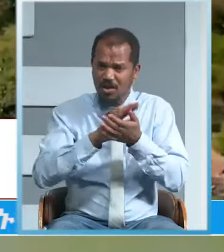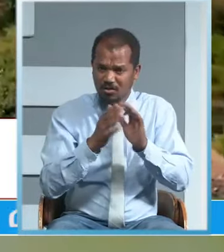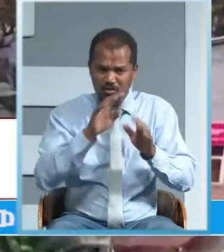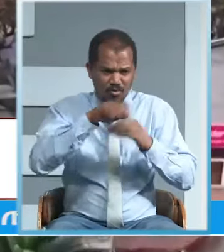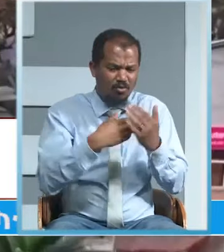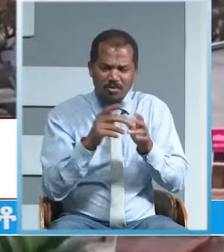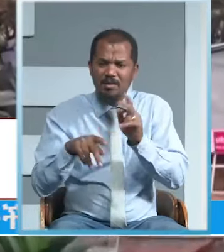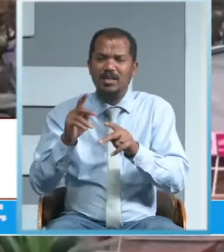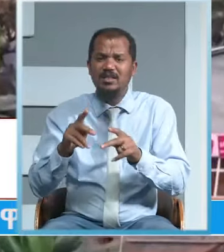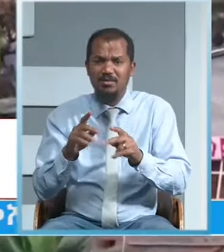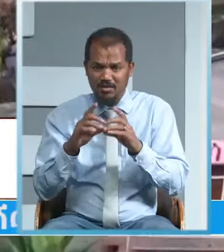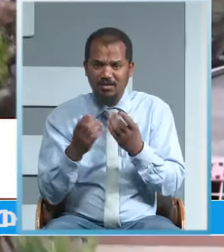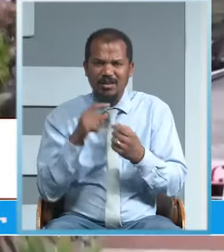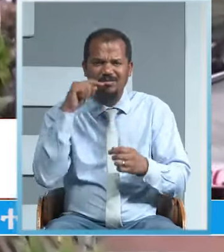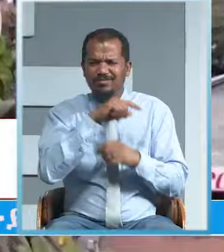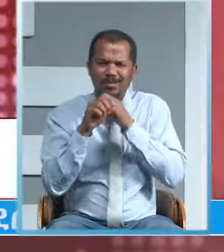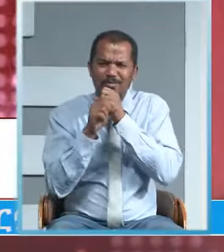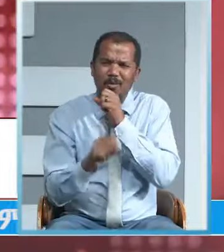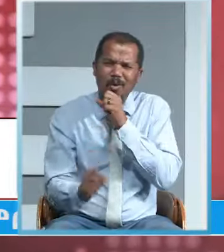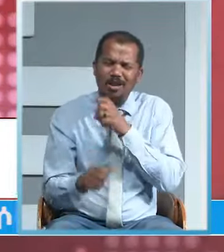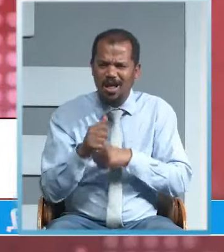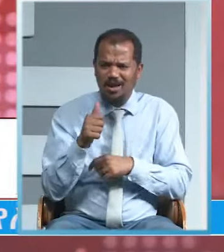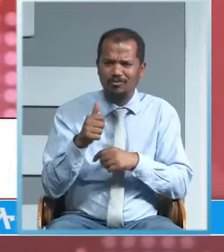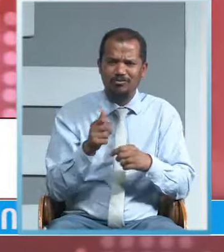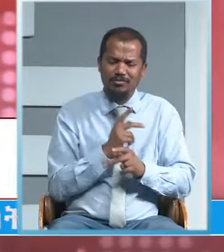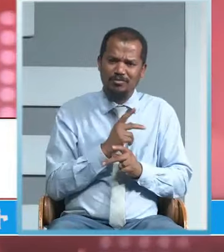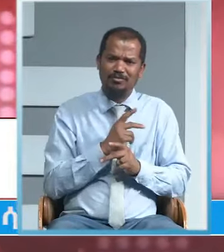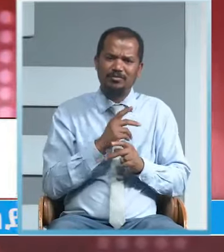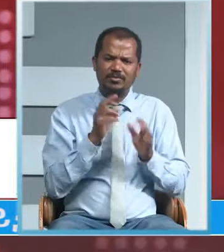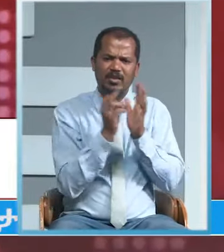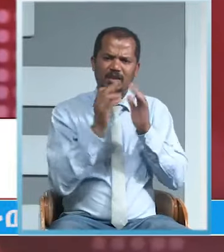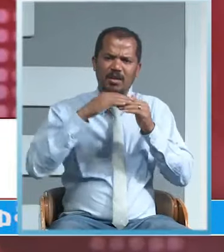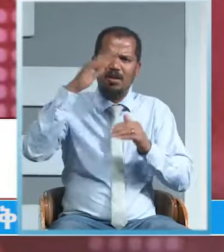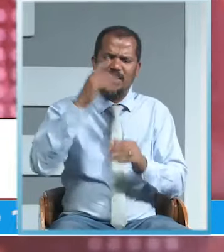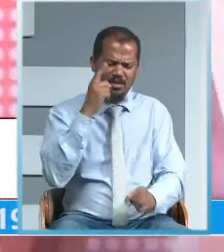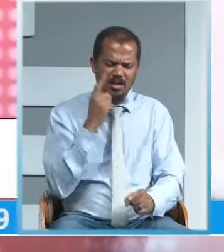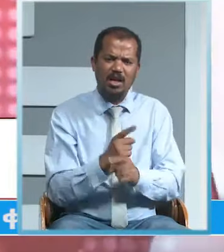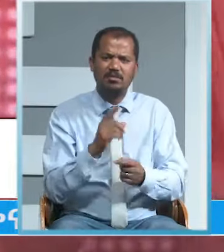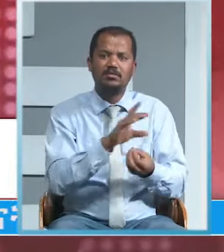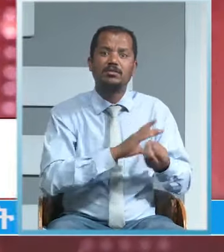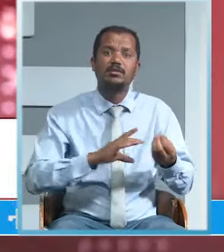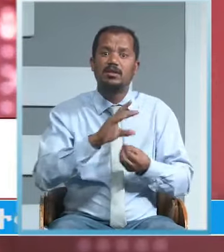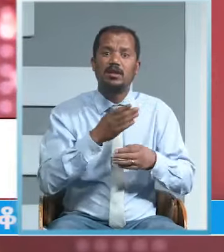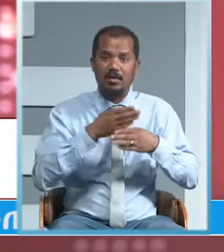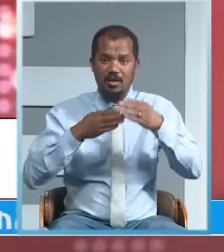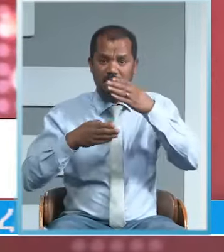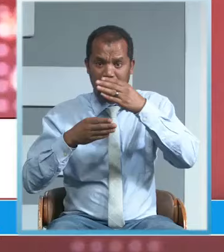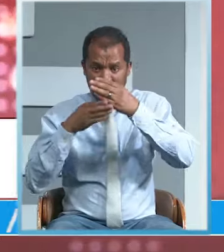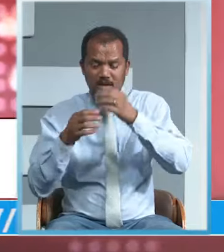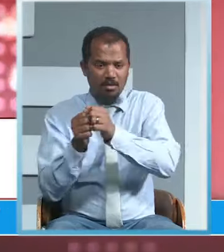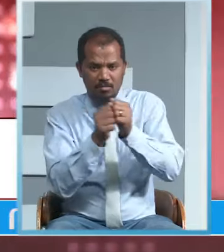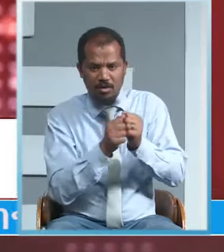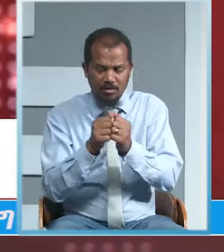ክፍል ከሐሰት ፕሮፓጋንዳ ራሱን በማራቅ የህግ የበላይነት የተረጋገጠበት ክልል ለመገንባት